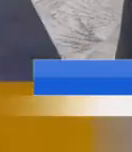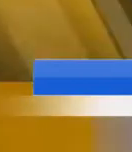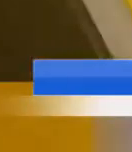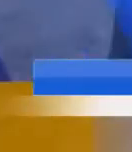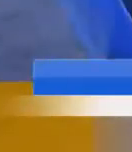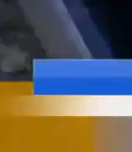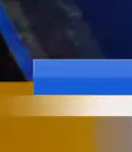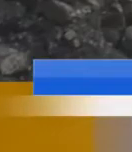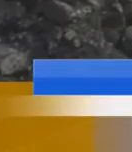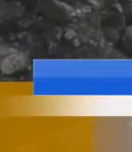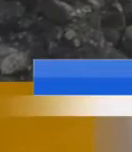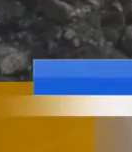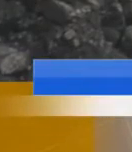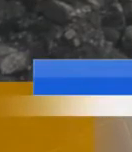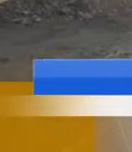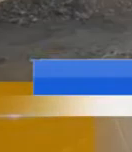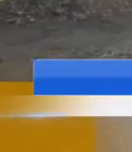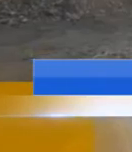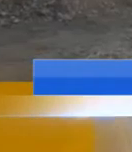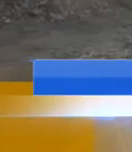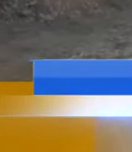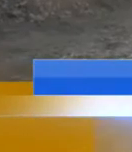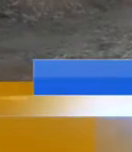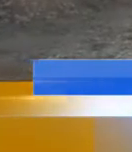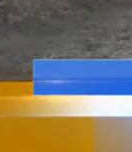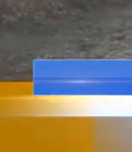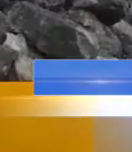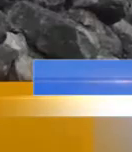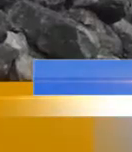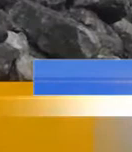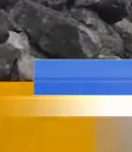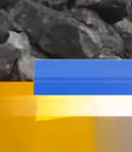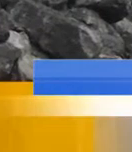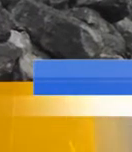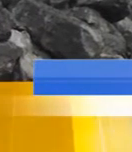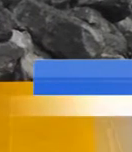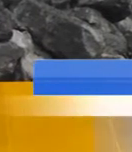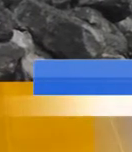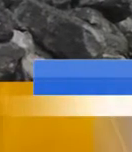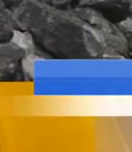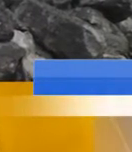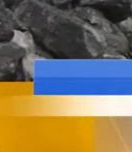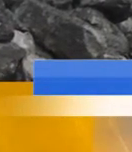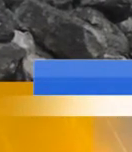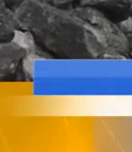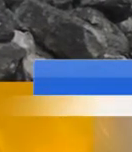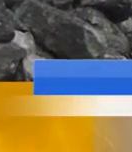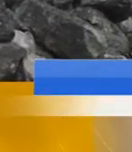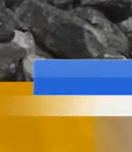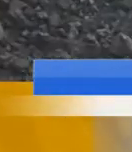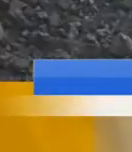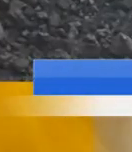қостық. Қар түсіп көмір қажеттілік артты. Іле ауданында жалпы сұраныстың 80% қамтамасыз